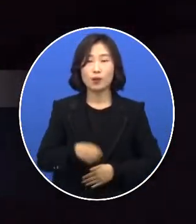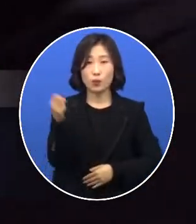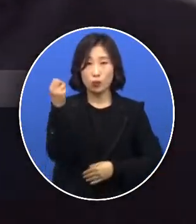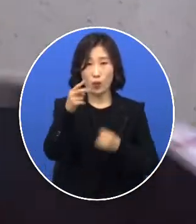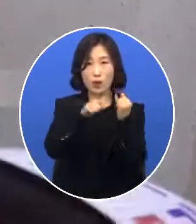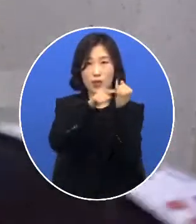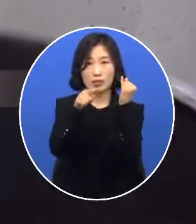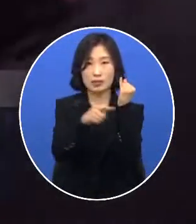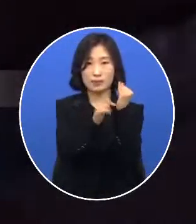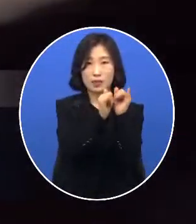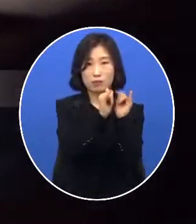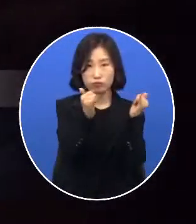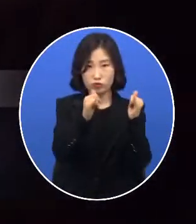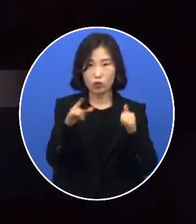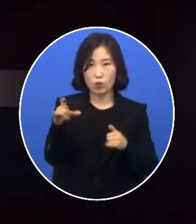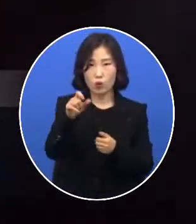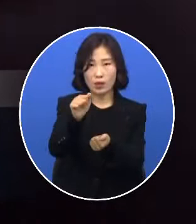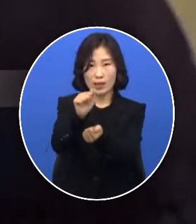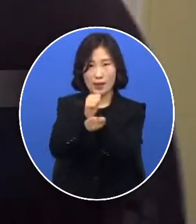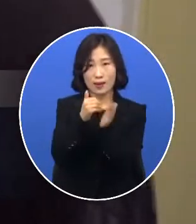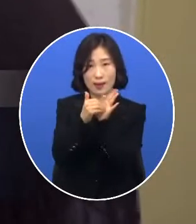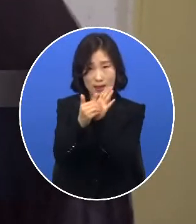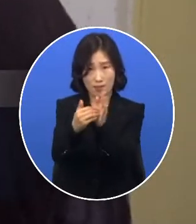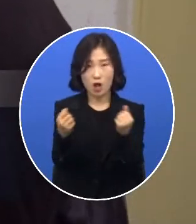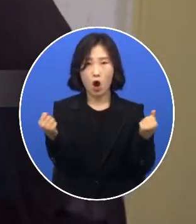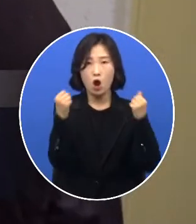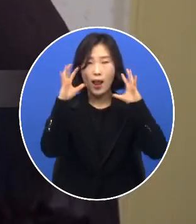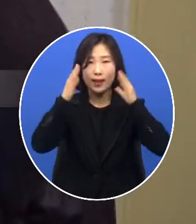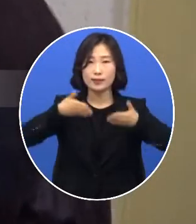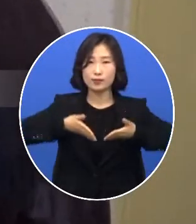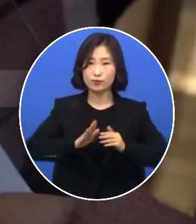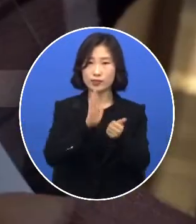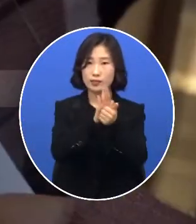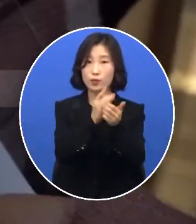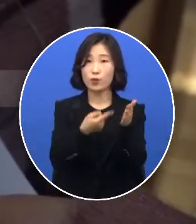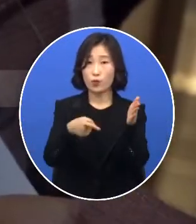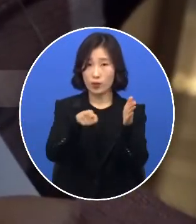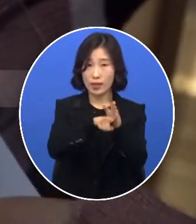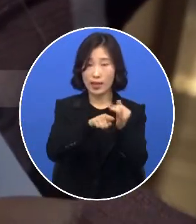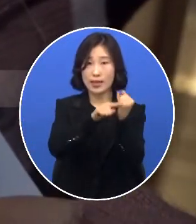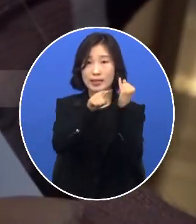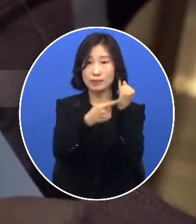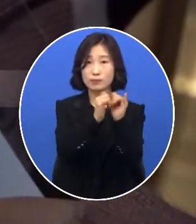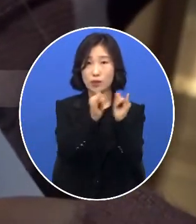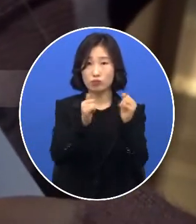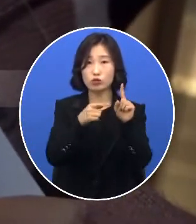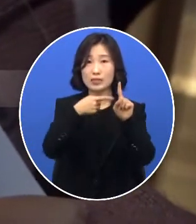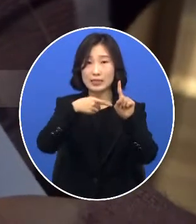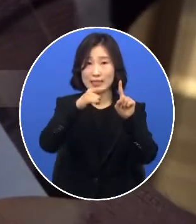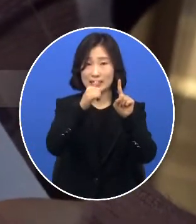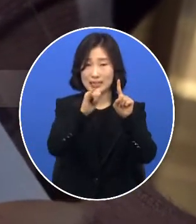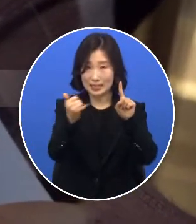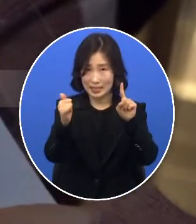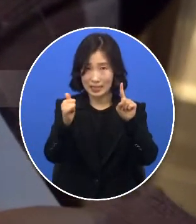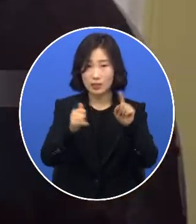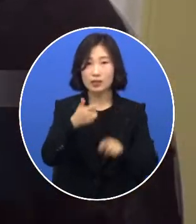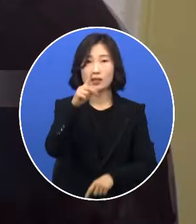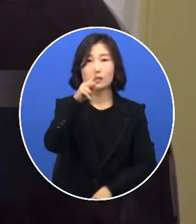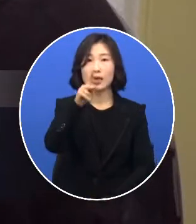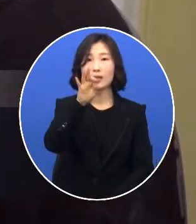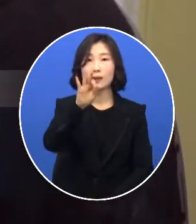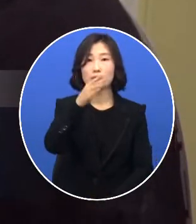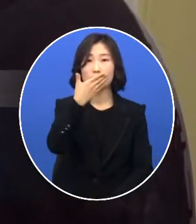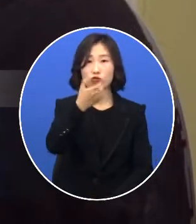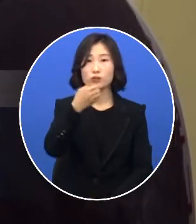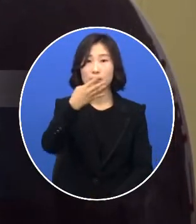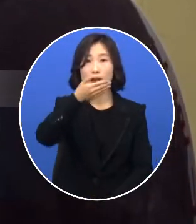관내 임산부의 코로나19 감염 예방과 건강한 출산을 지원하기 위해 임산부 1인당 KF94